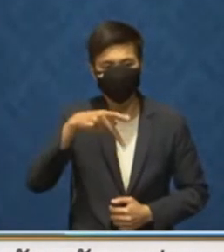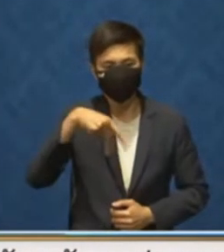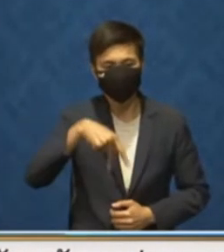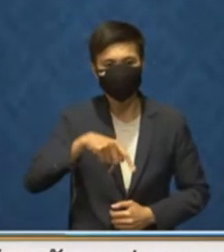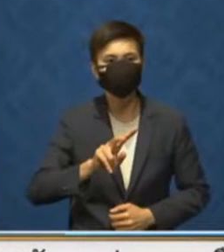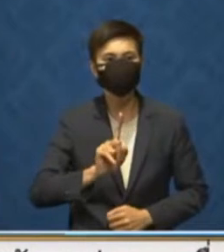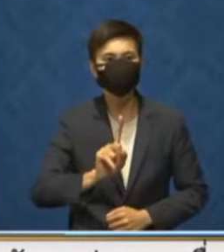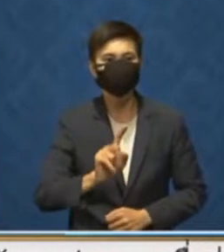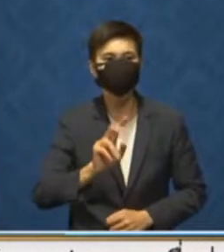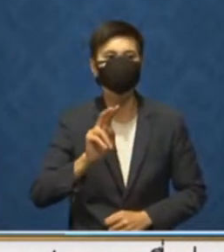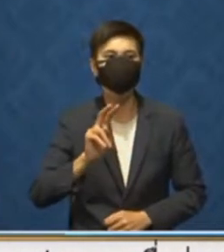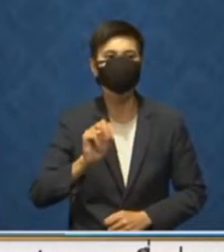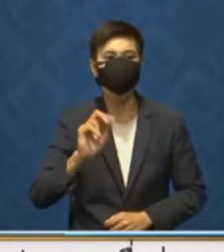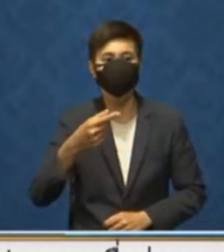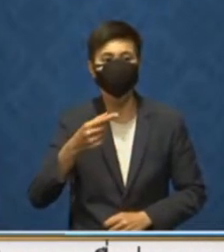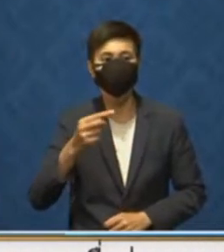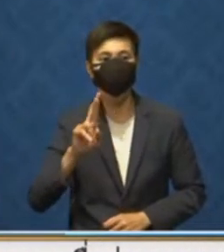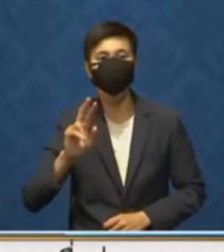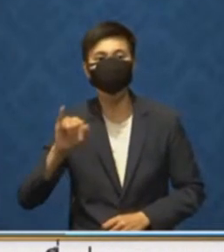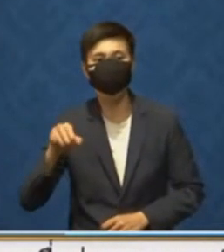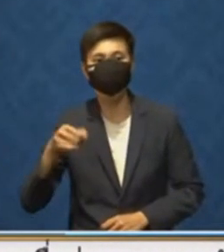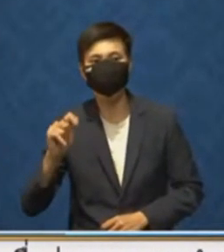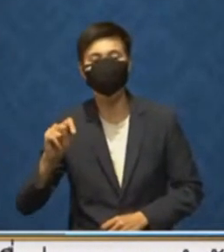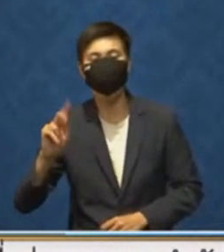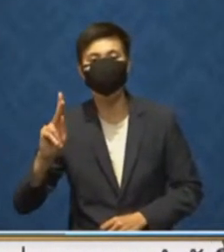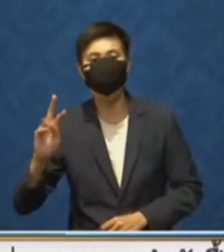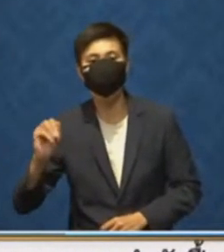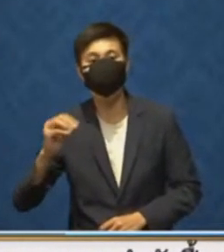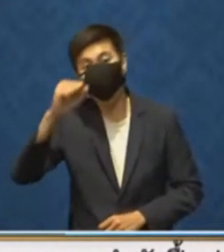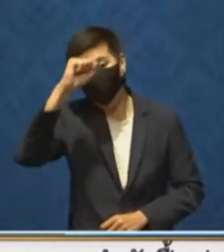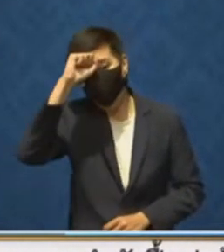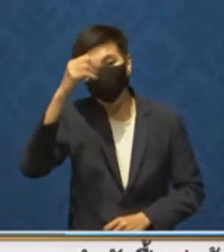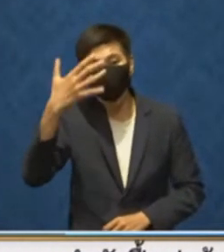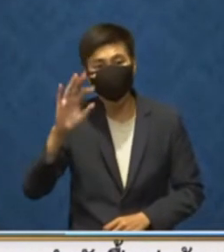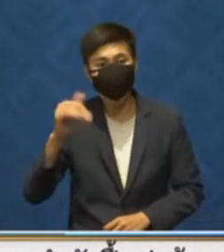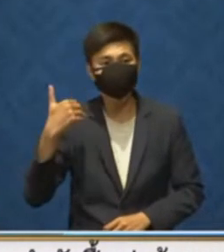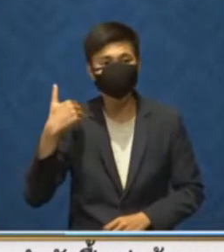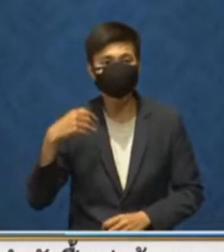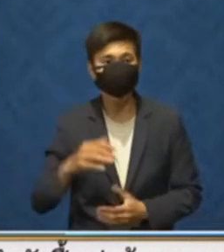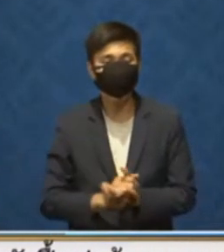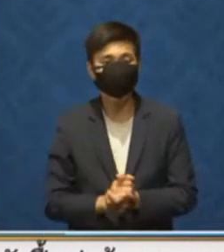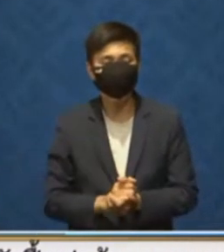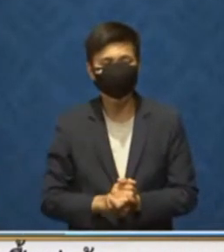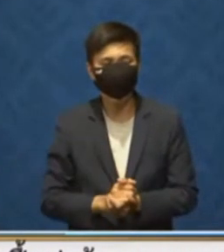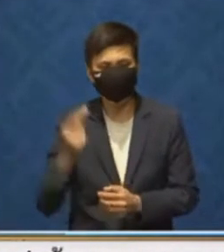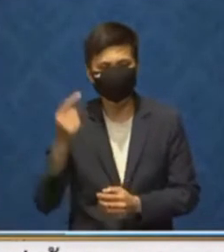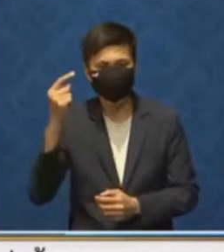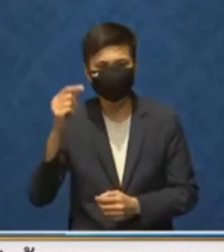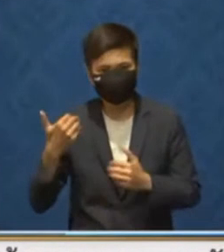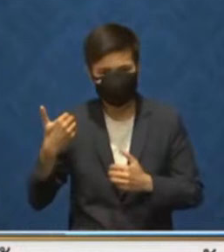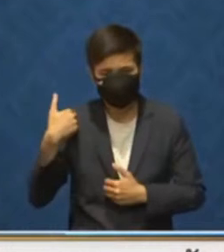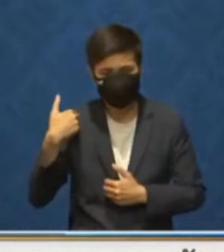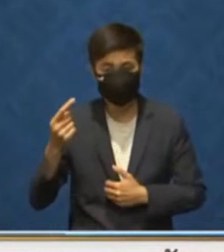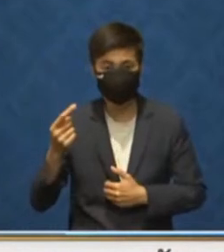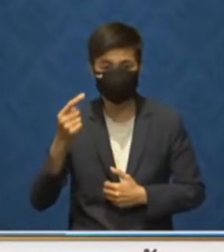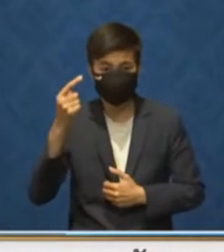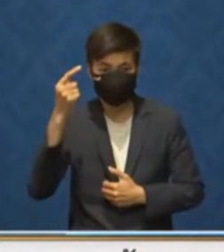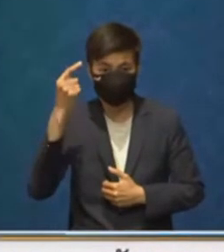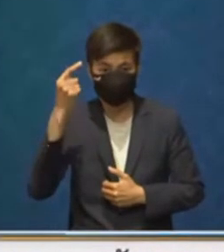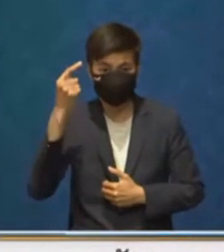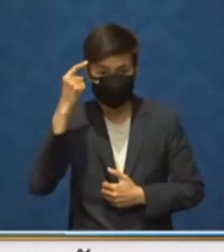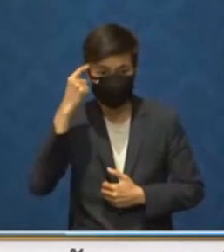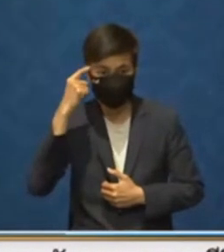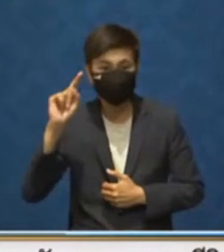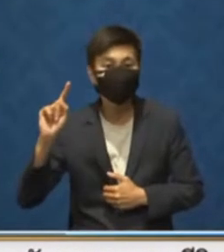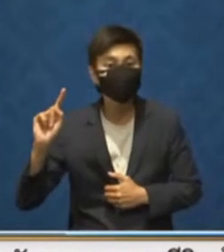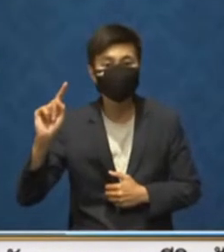มึงโง่แล้วนะครับพลเอกประยุทธ์หรือคุณประยุทธ์จริงๆเราคิดสุดบรรเจิดในการและวิธี